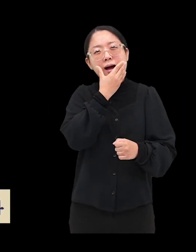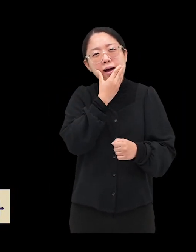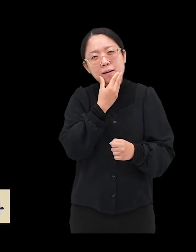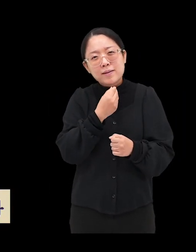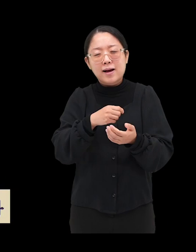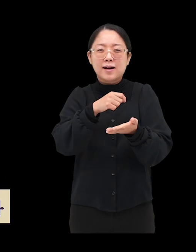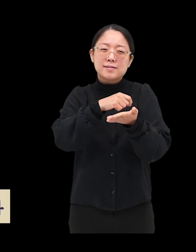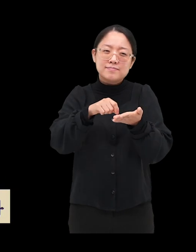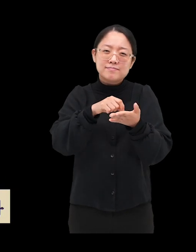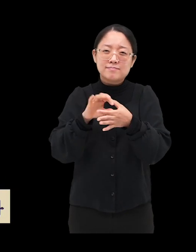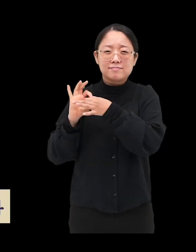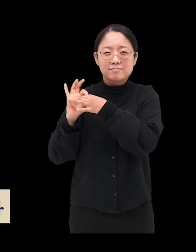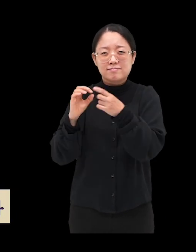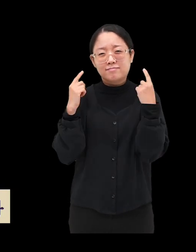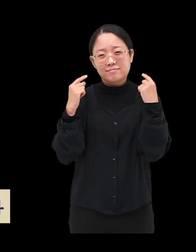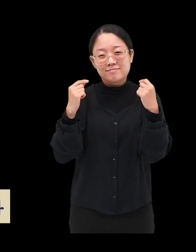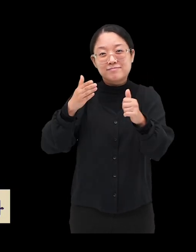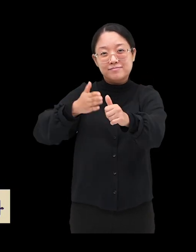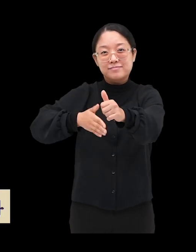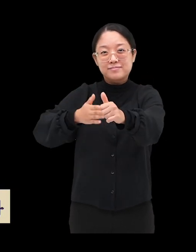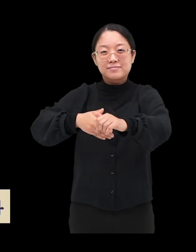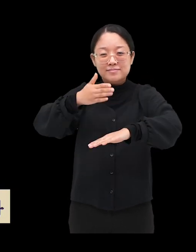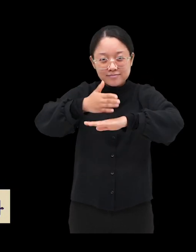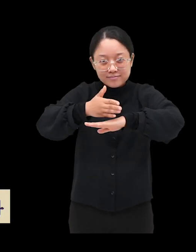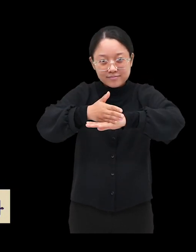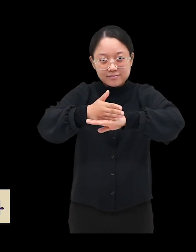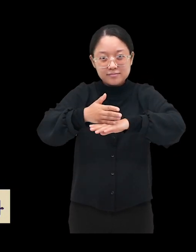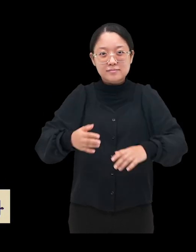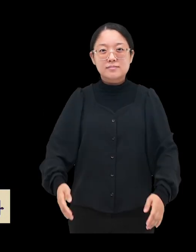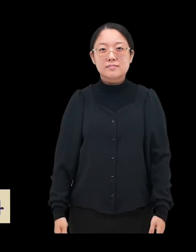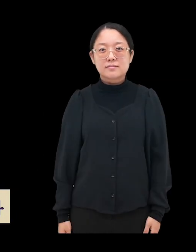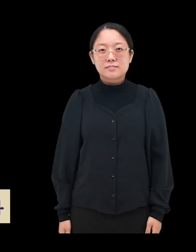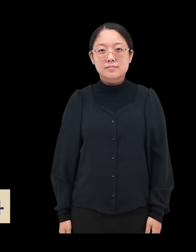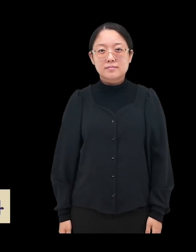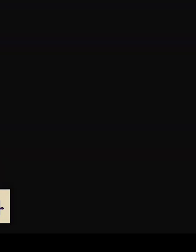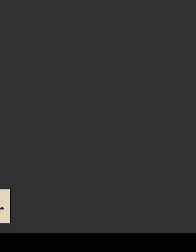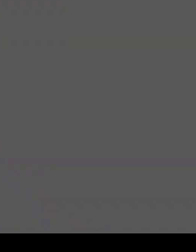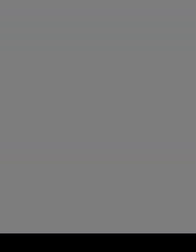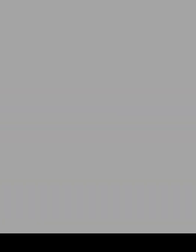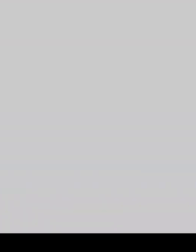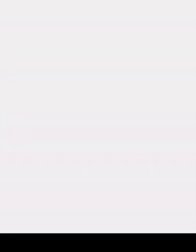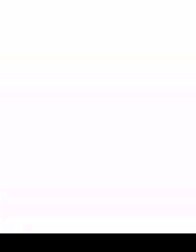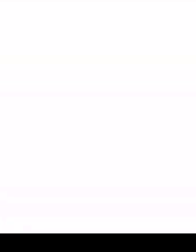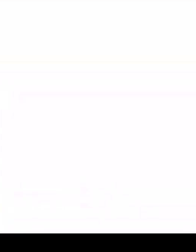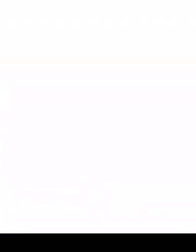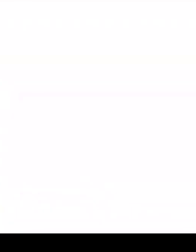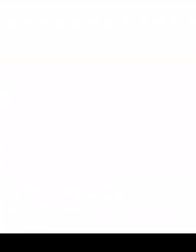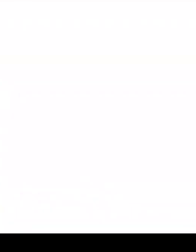건강하시고 행복한 글쓰기 계속되시기를 기원합니다. 고맙습니다.